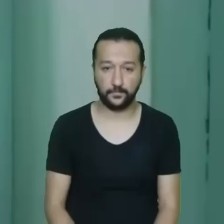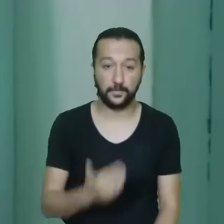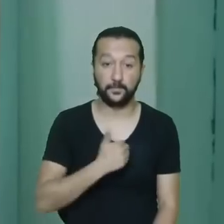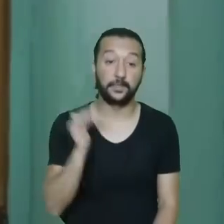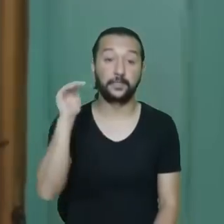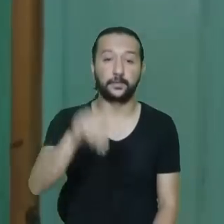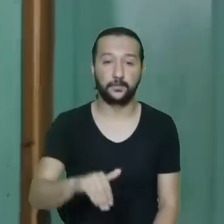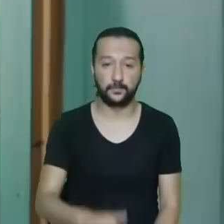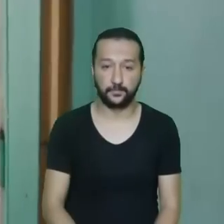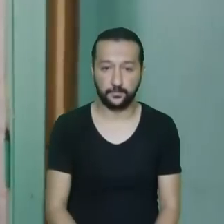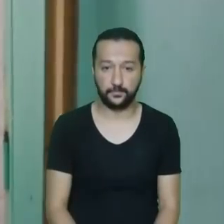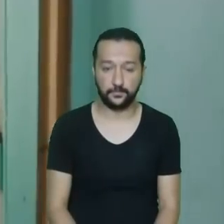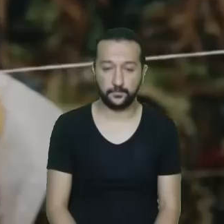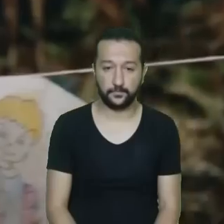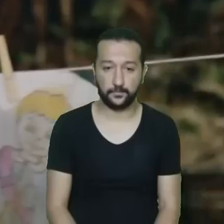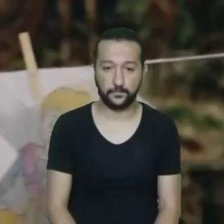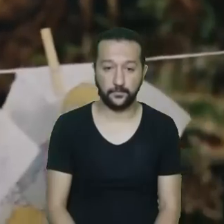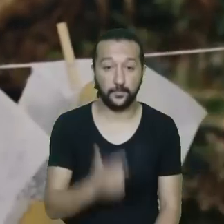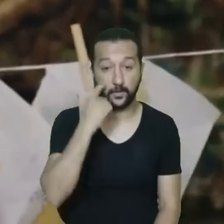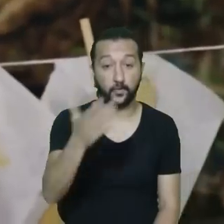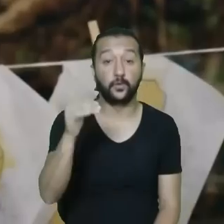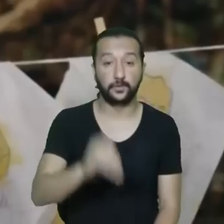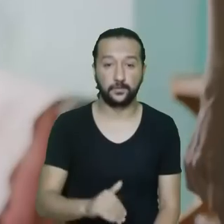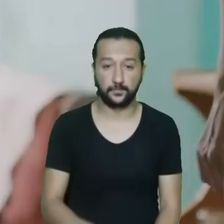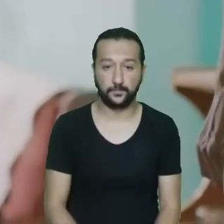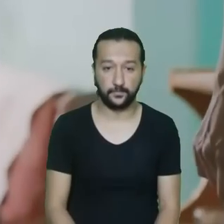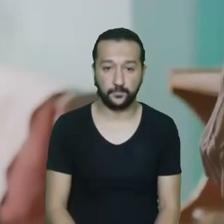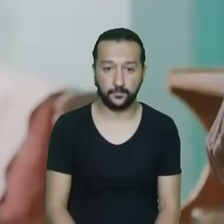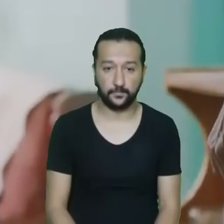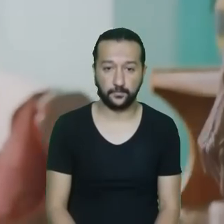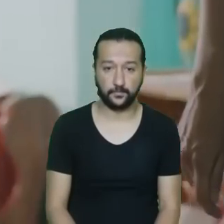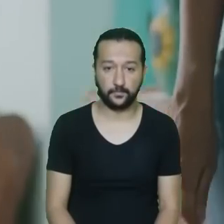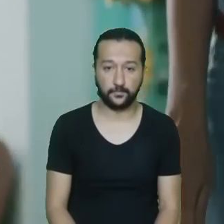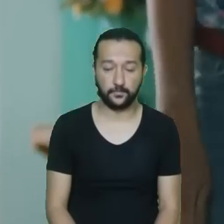Biz geldik. Hoş geldiniz.